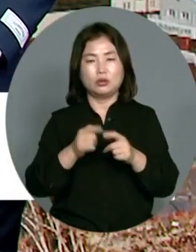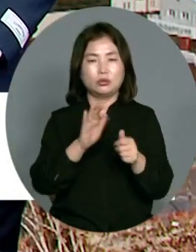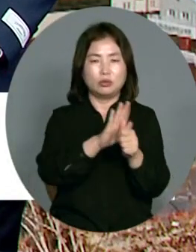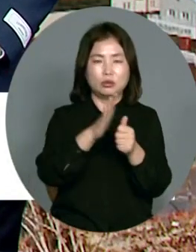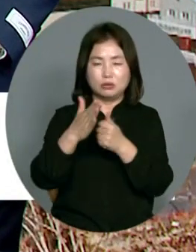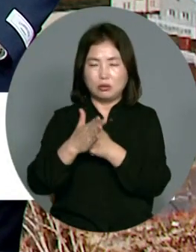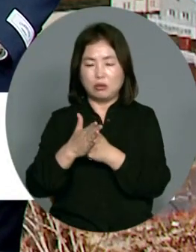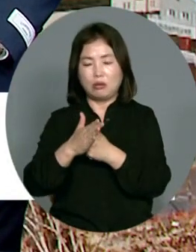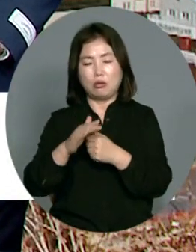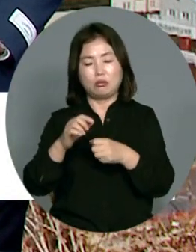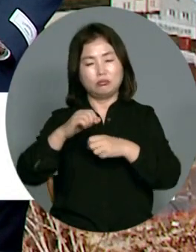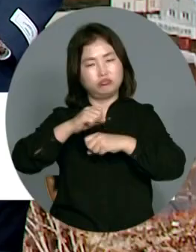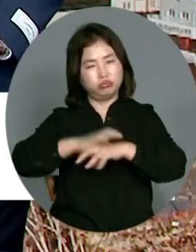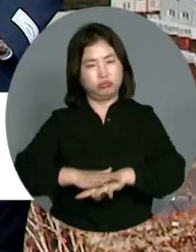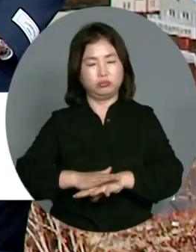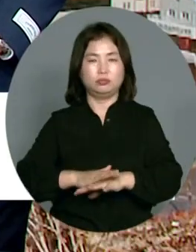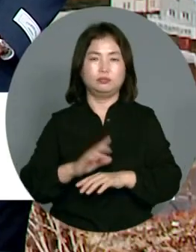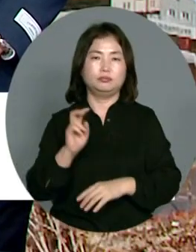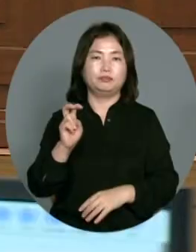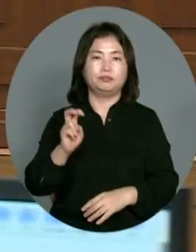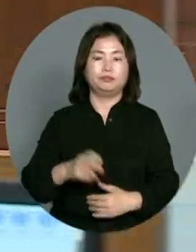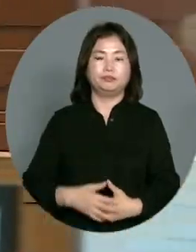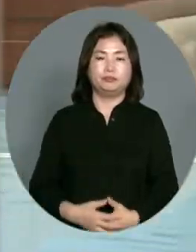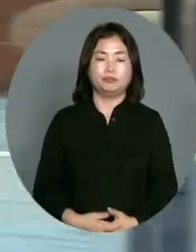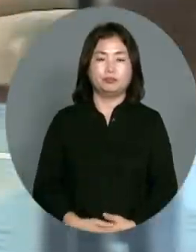있습니다 이동훈 기자 입니다